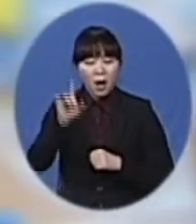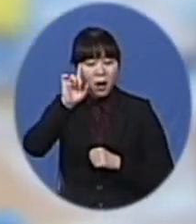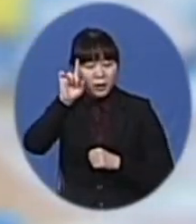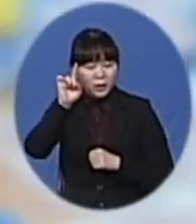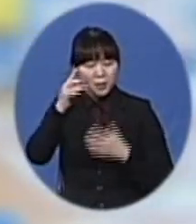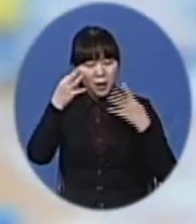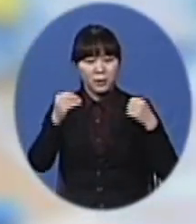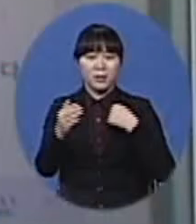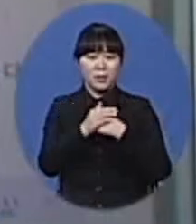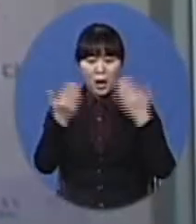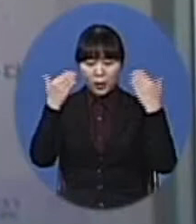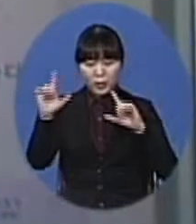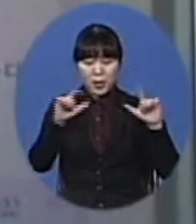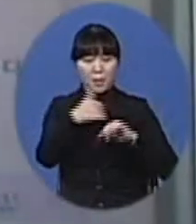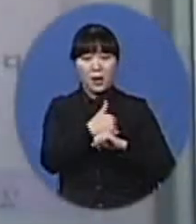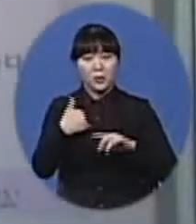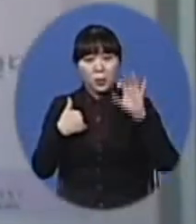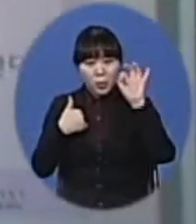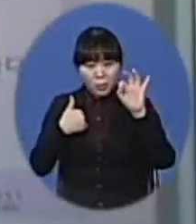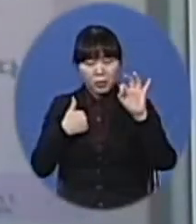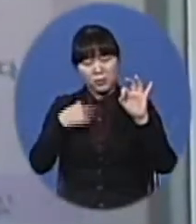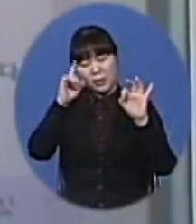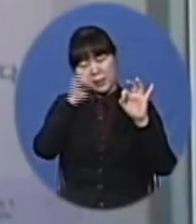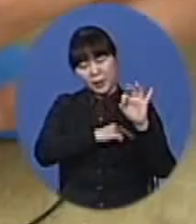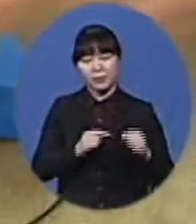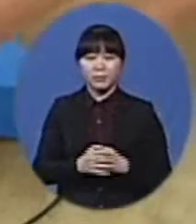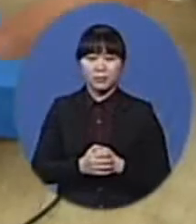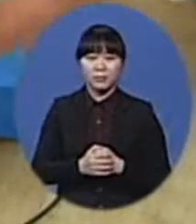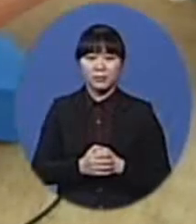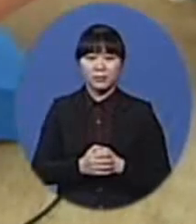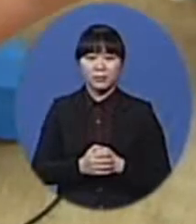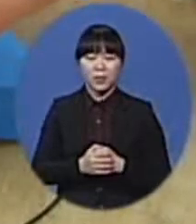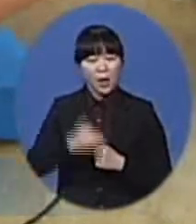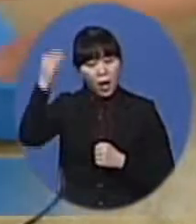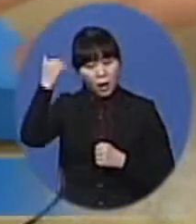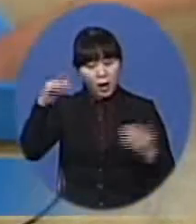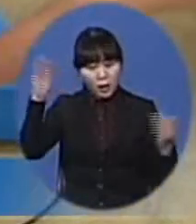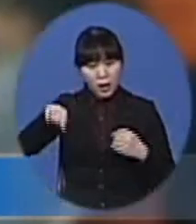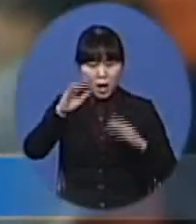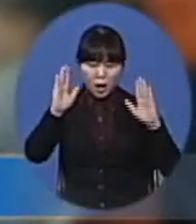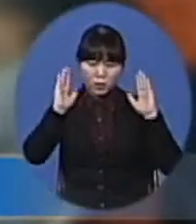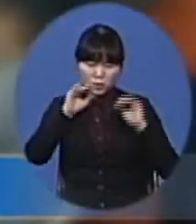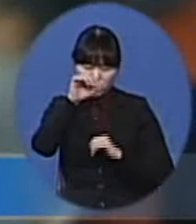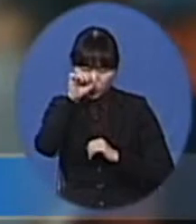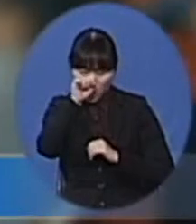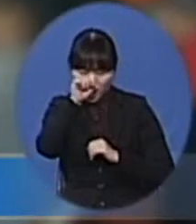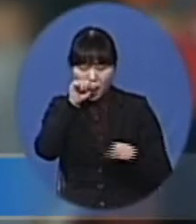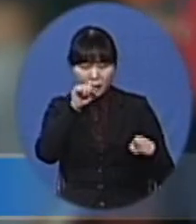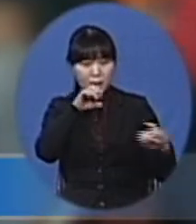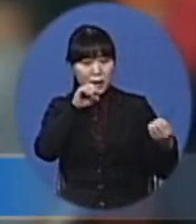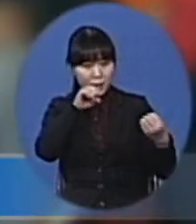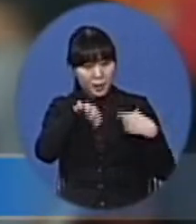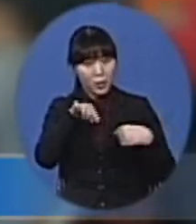높은 만큼 학교 생활 만족도에 대한 순위도 좋지 못했습니다. 한국 아동들이 학교를 매우 좋아한다고